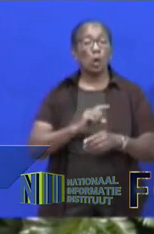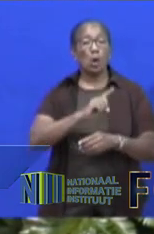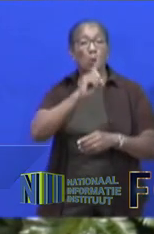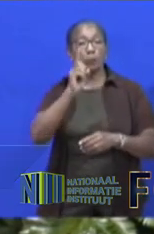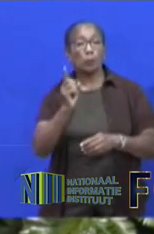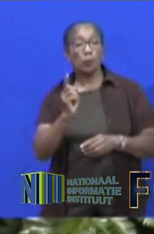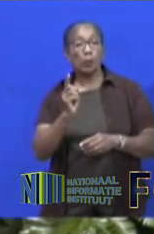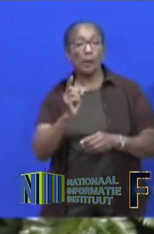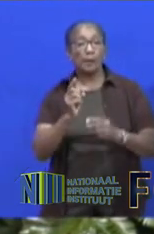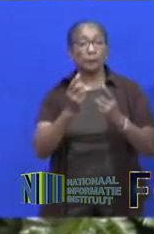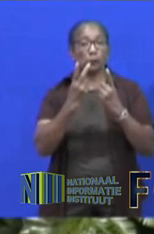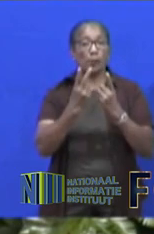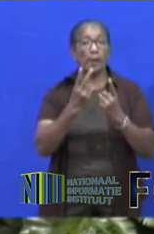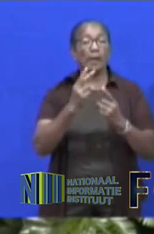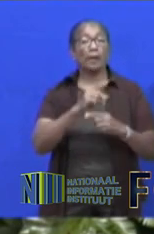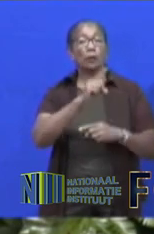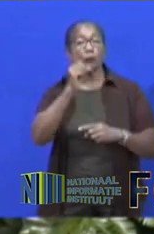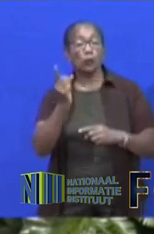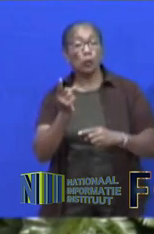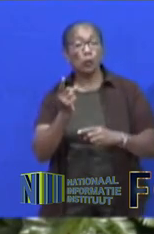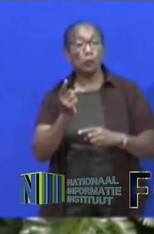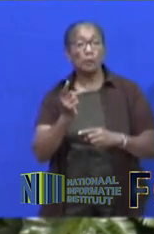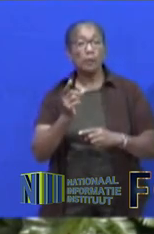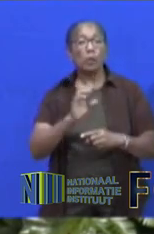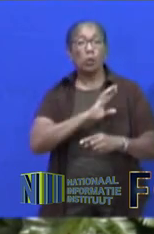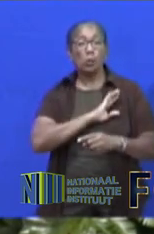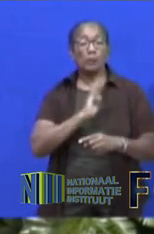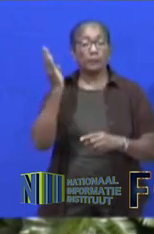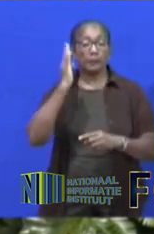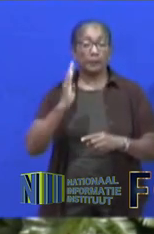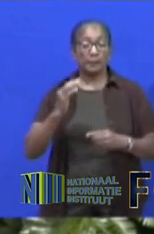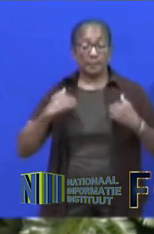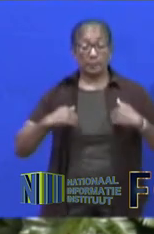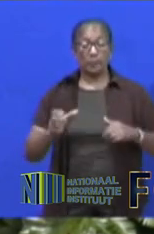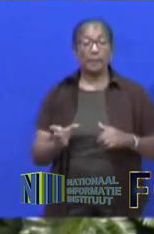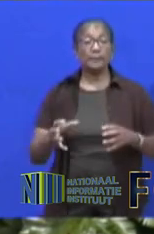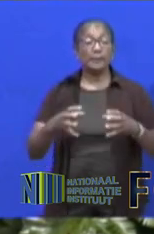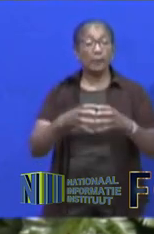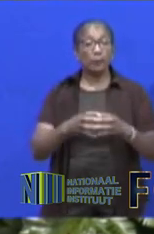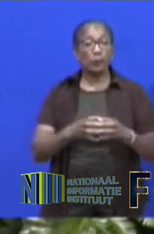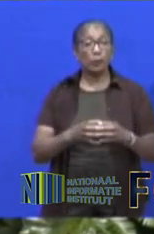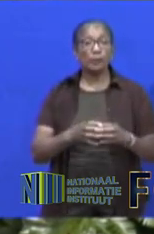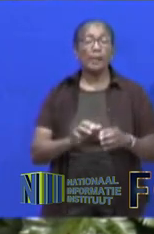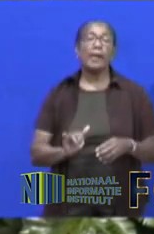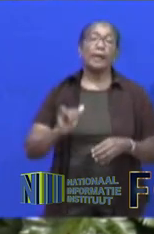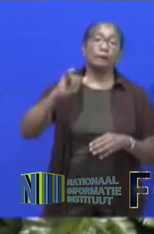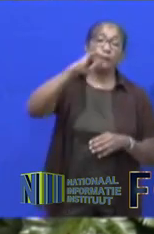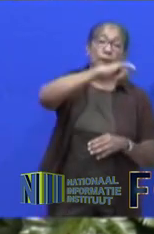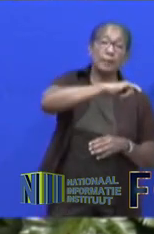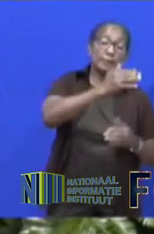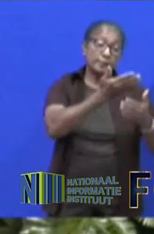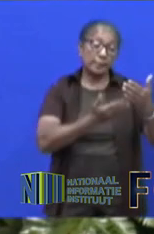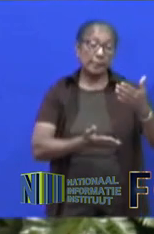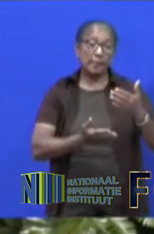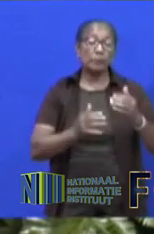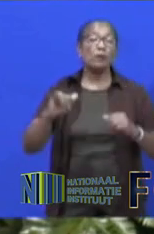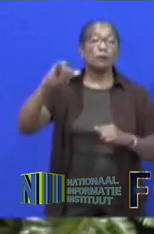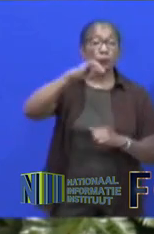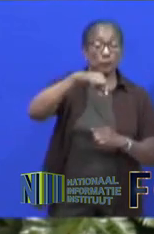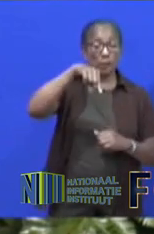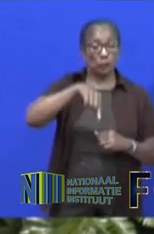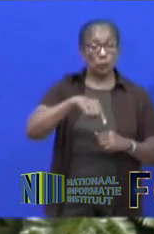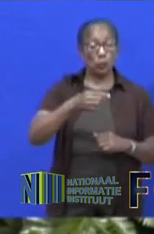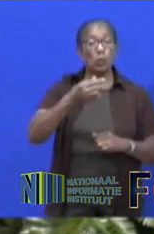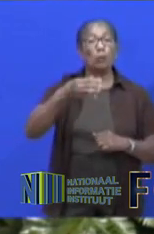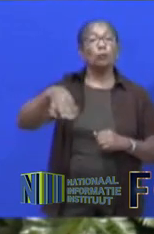11:15 vertrokken is met onder andere Brazilianen aan boord. Volgens het vliegschema moet het vliegtuig reeds op